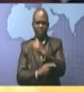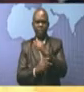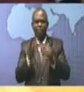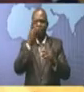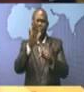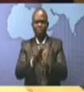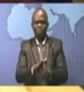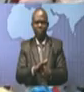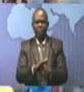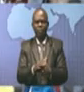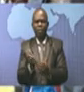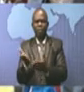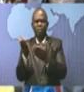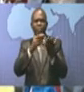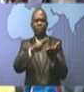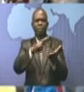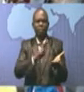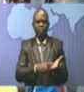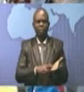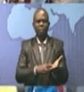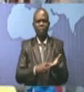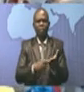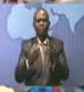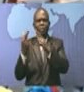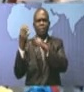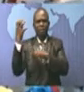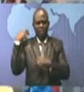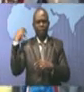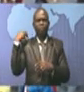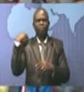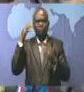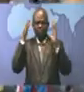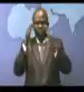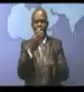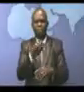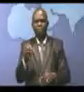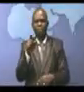Kanyana a promis de soumettre ses doléances aux autorités concernées.